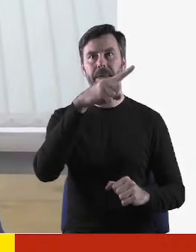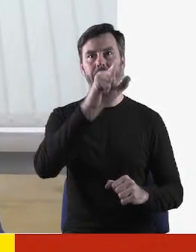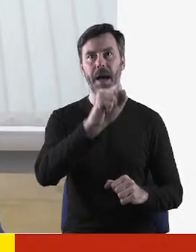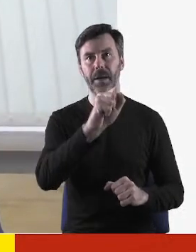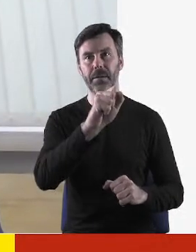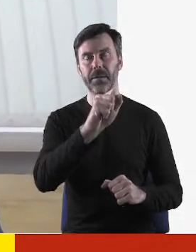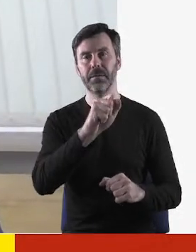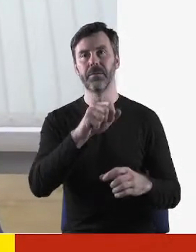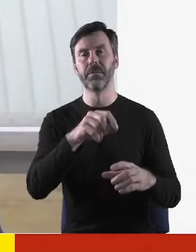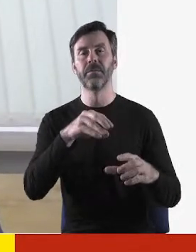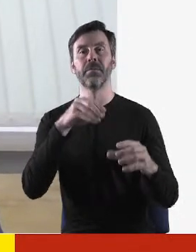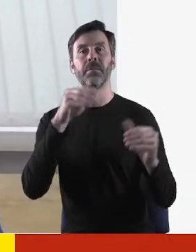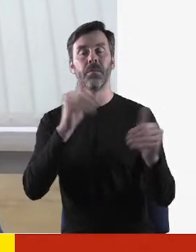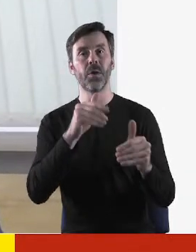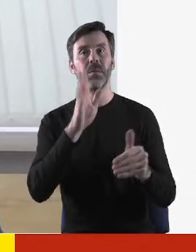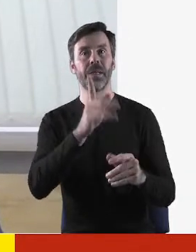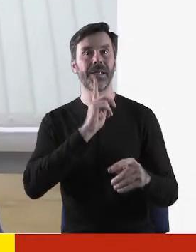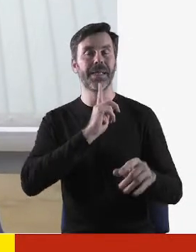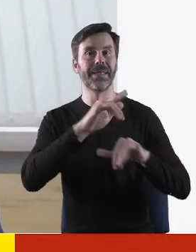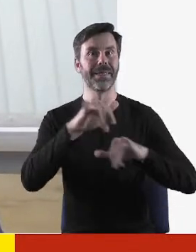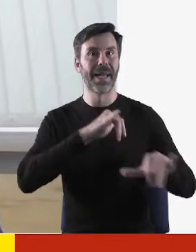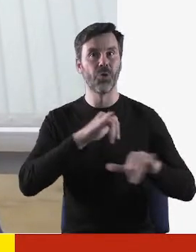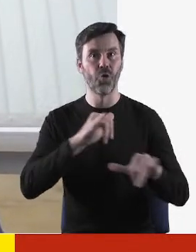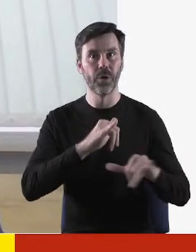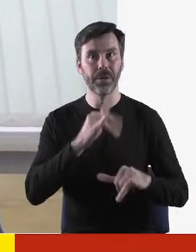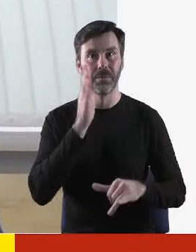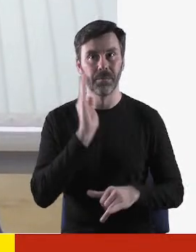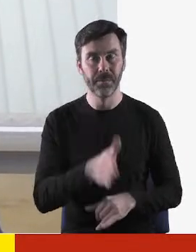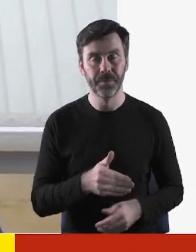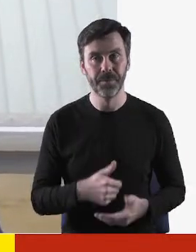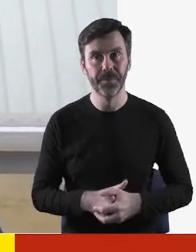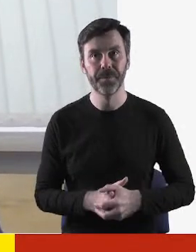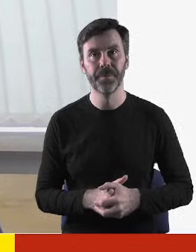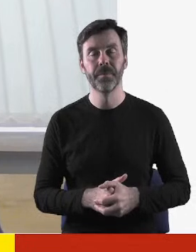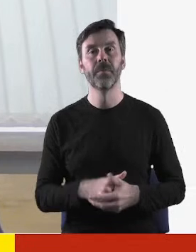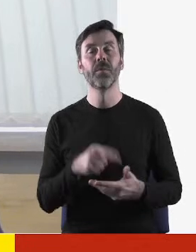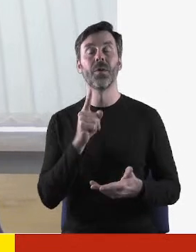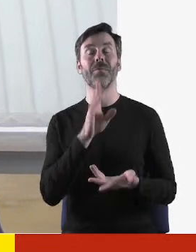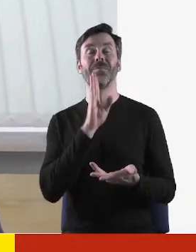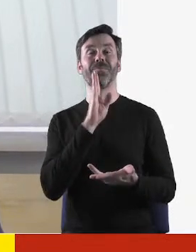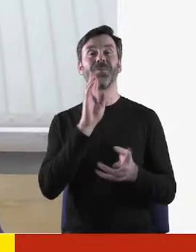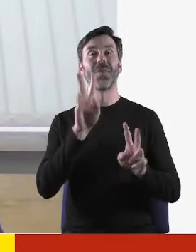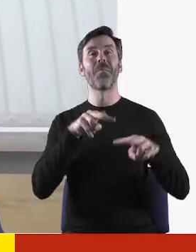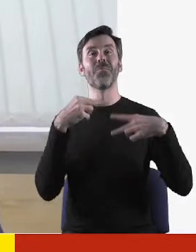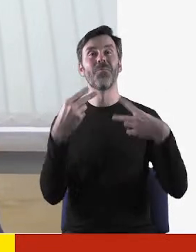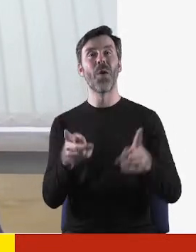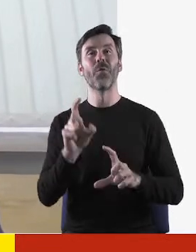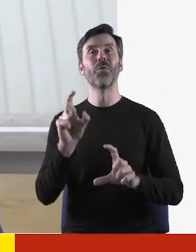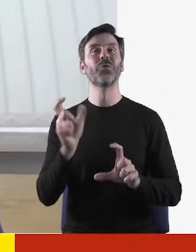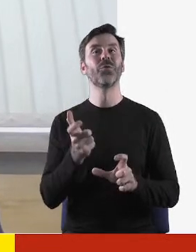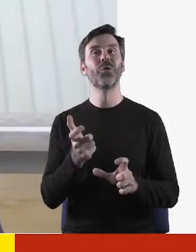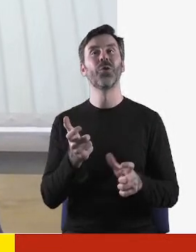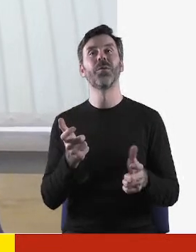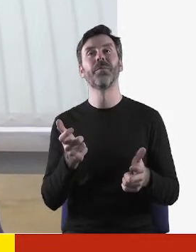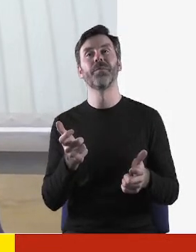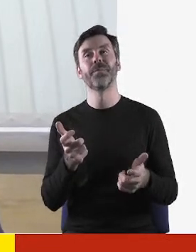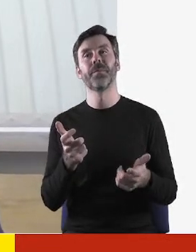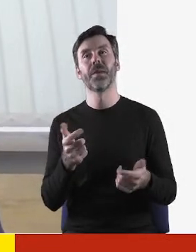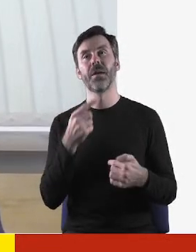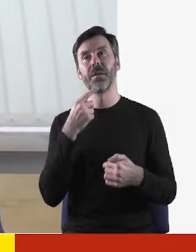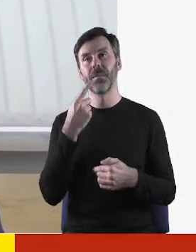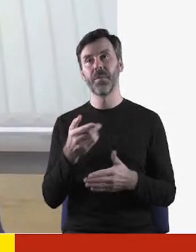którym będziemy mogli zarządzać. To jest powrót do tego, co niestety, muszę to